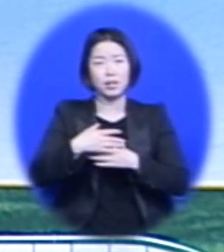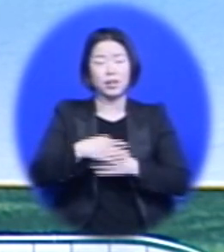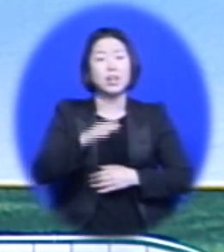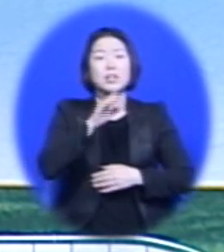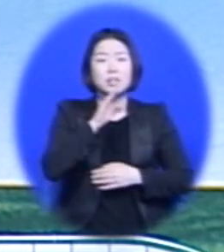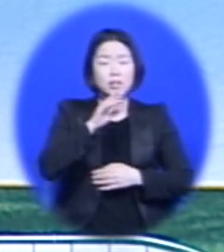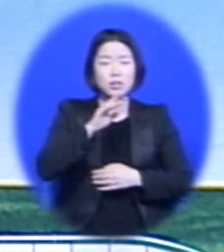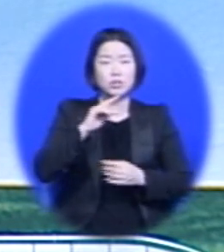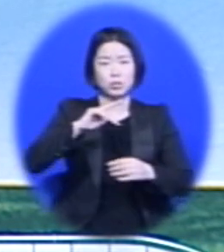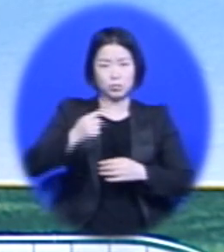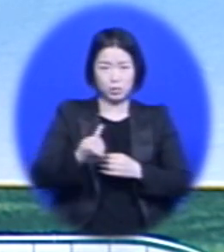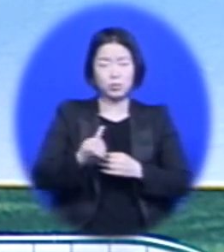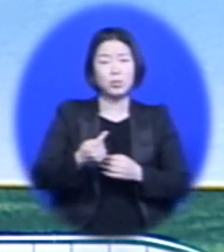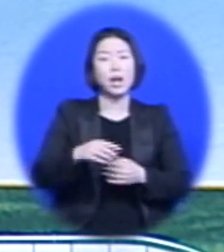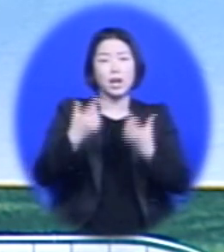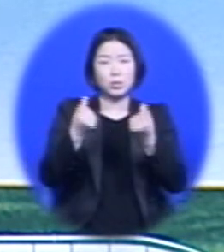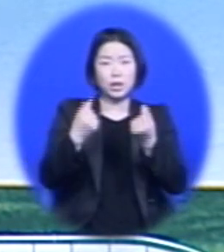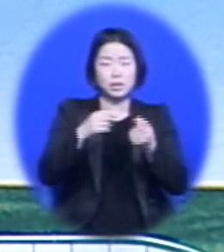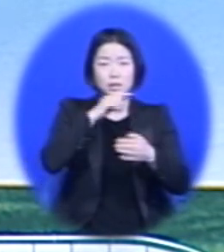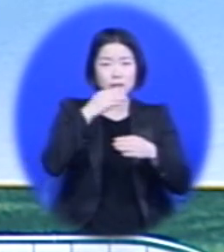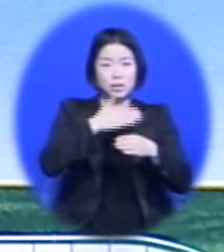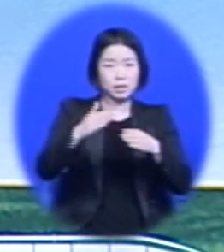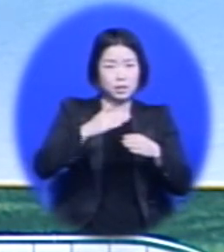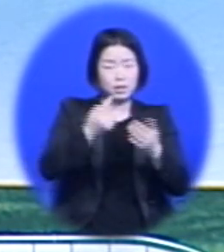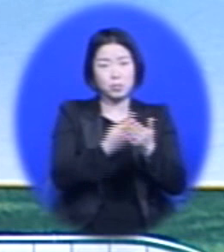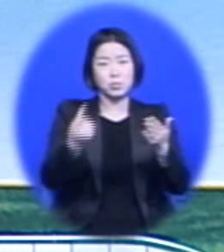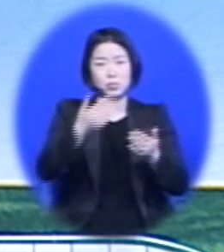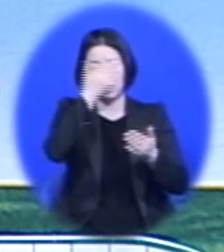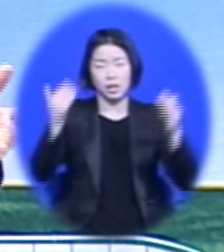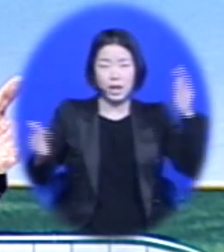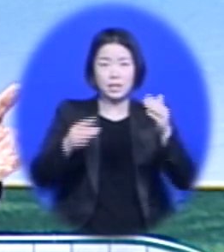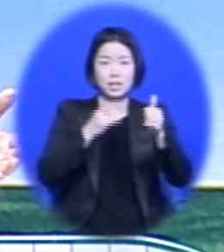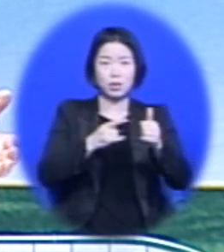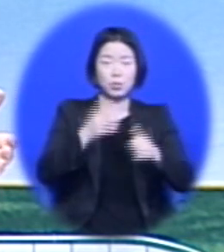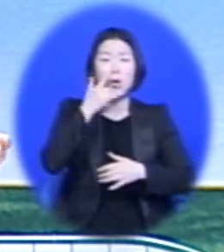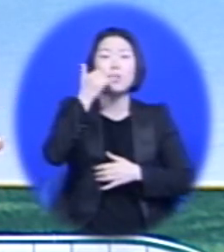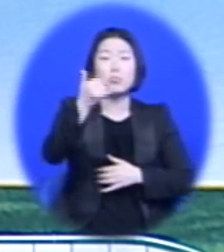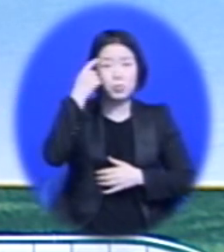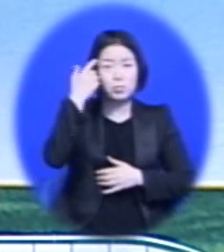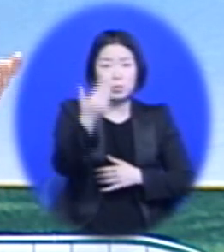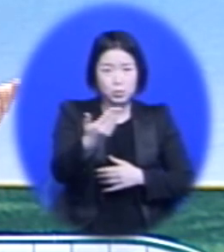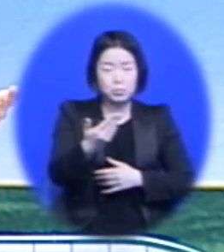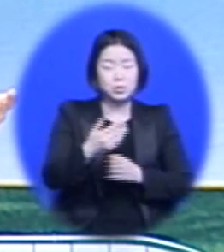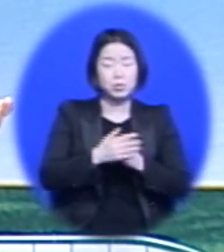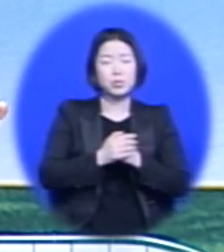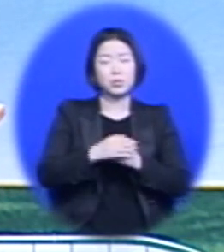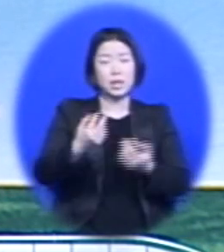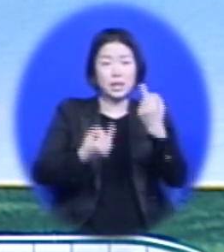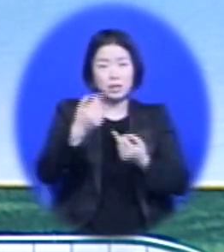그러면서 같은 탈북 청소년들에게 그렇게 말을 했습니다. 여러분 부모님 보고 싶지요? 형제들 보고